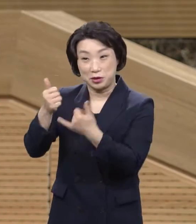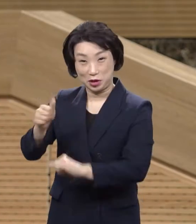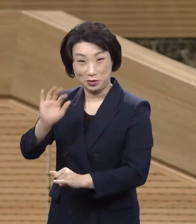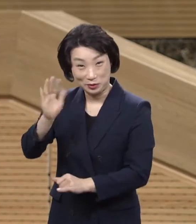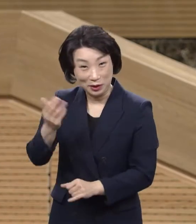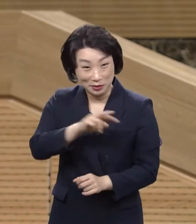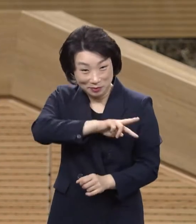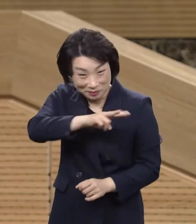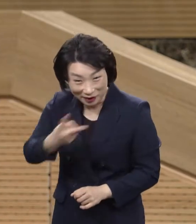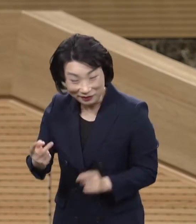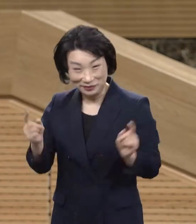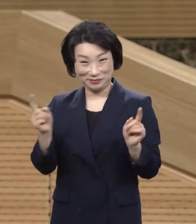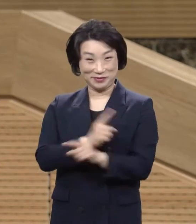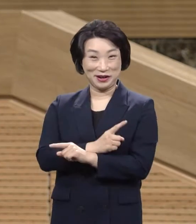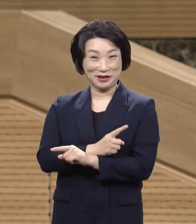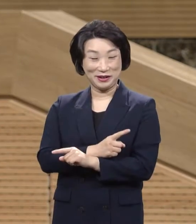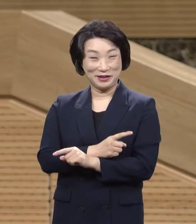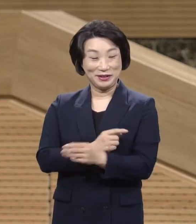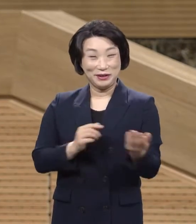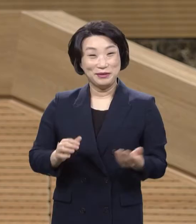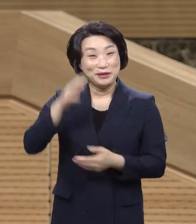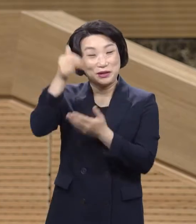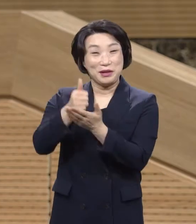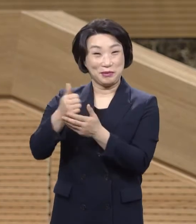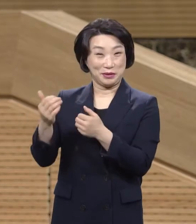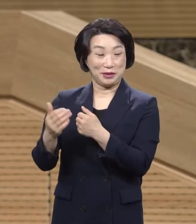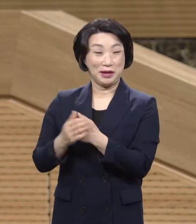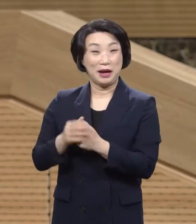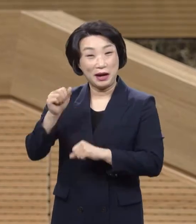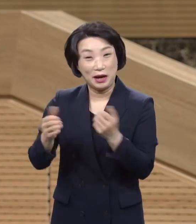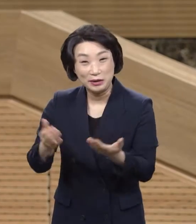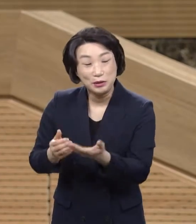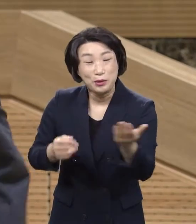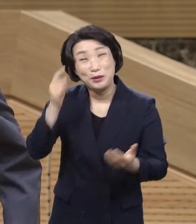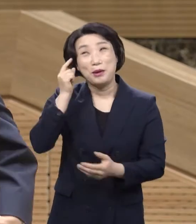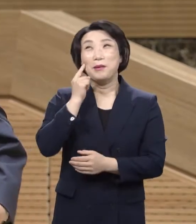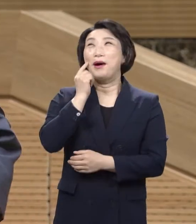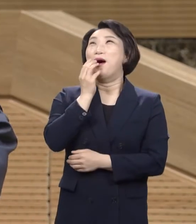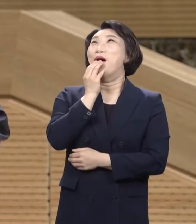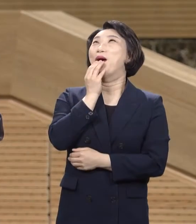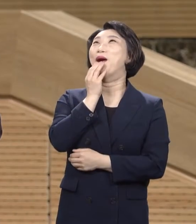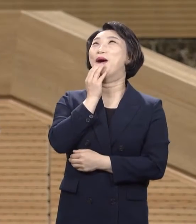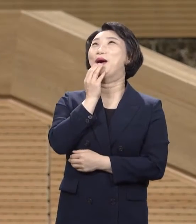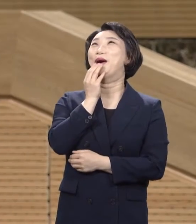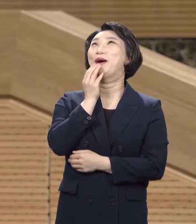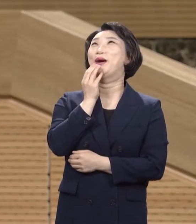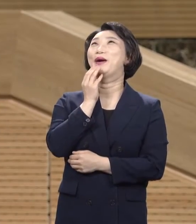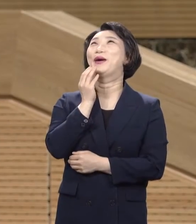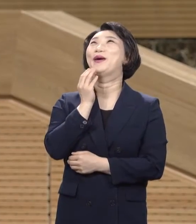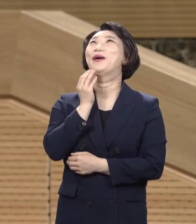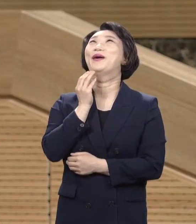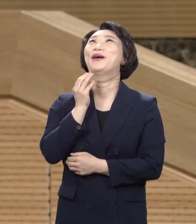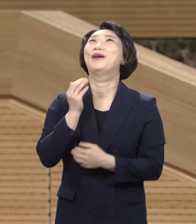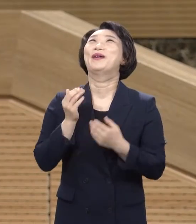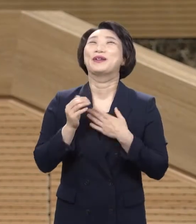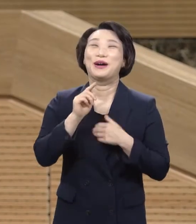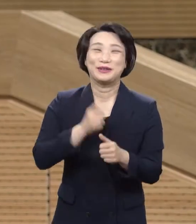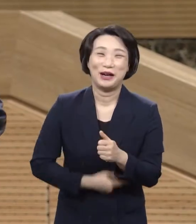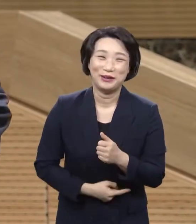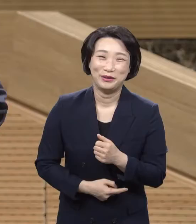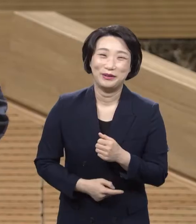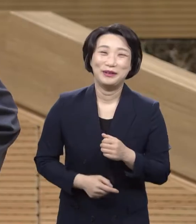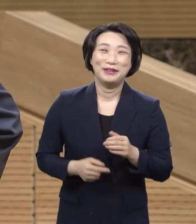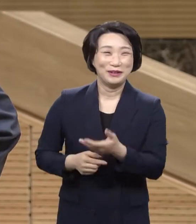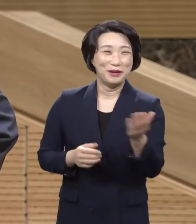자녀가 되었다는데 이 성령으로 하시는 일이라고 생각할 때 우리가 판단해 보세요. 그냥 나도 모르게